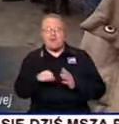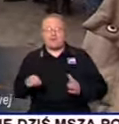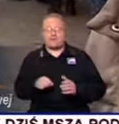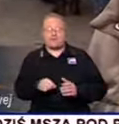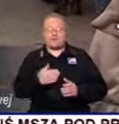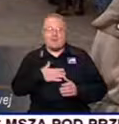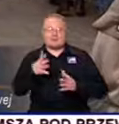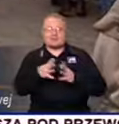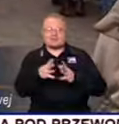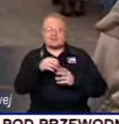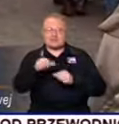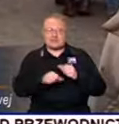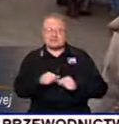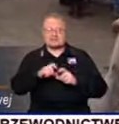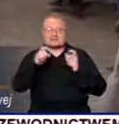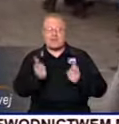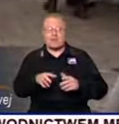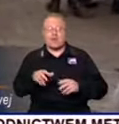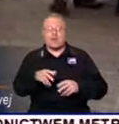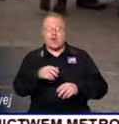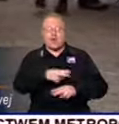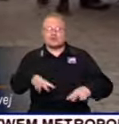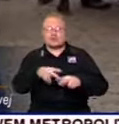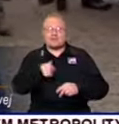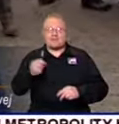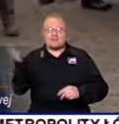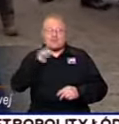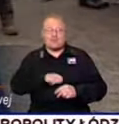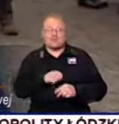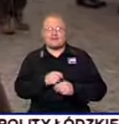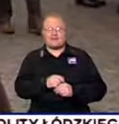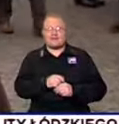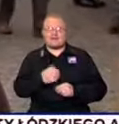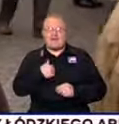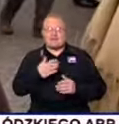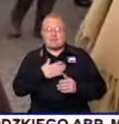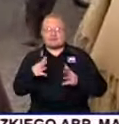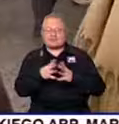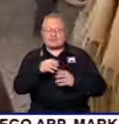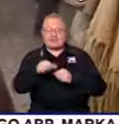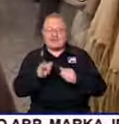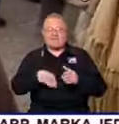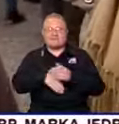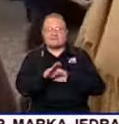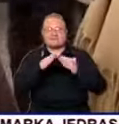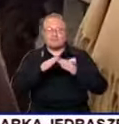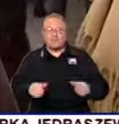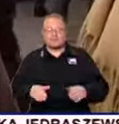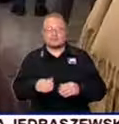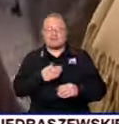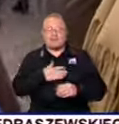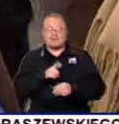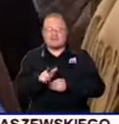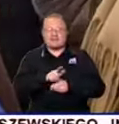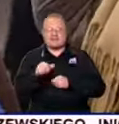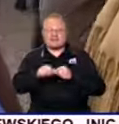Miałam 10 lat. Całą rodzinę mi wymordowali. 10 lat miałam i jak wyszłam z obozu, miałam 12